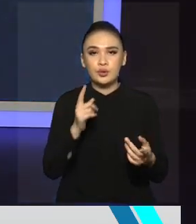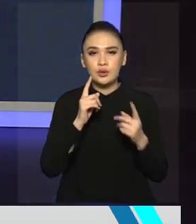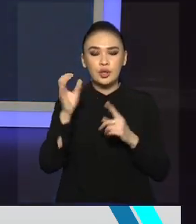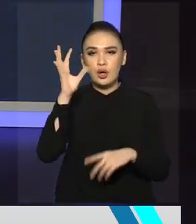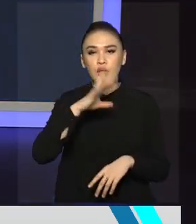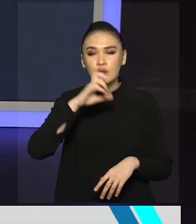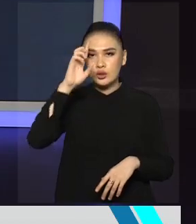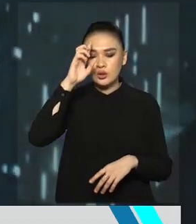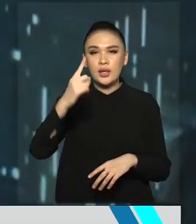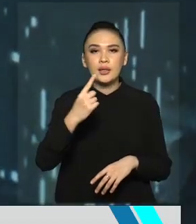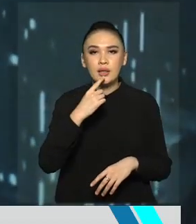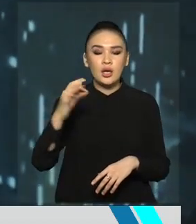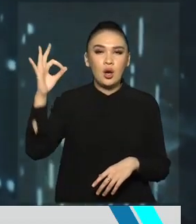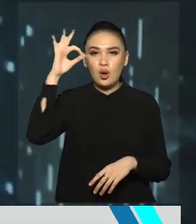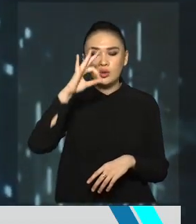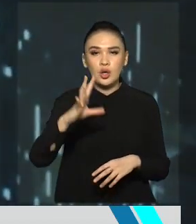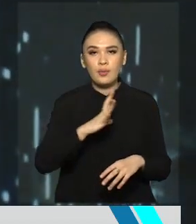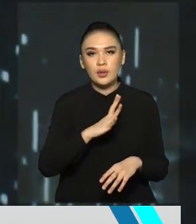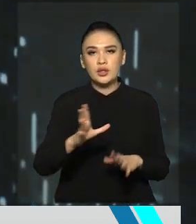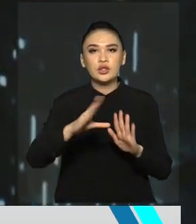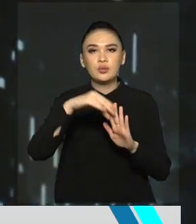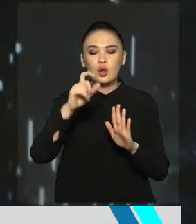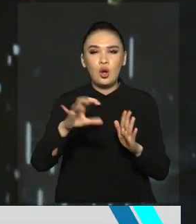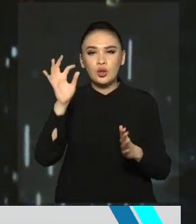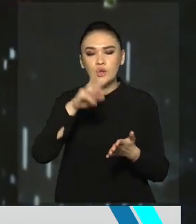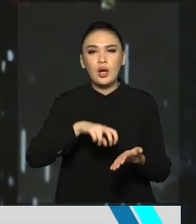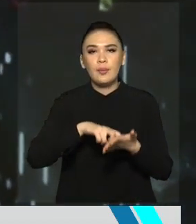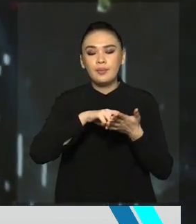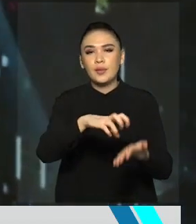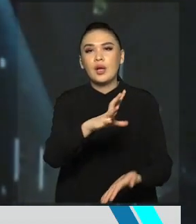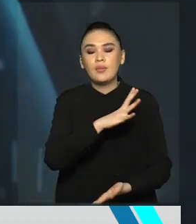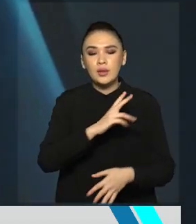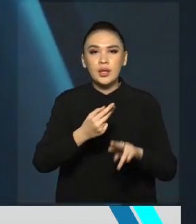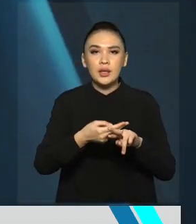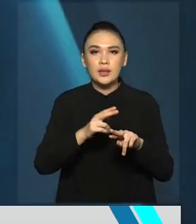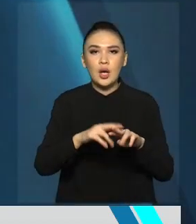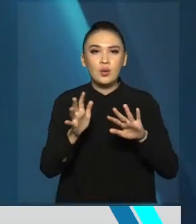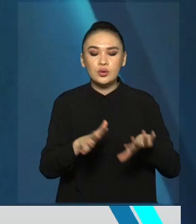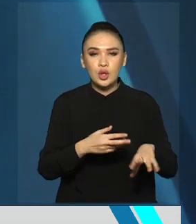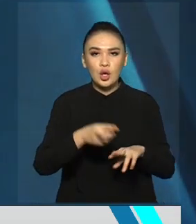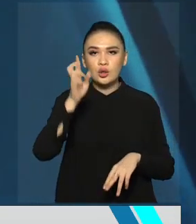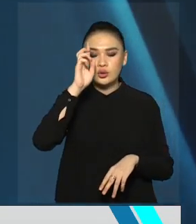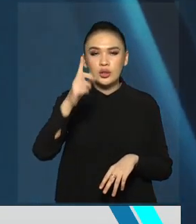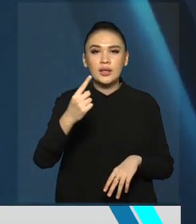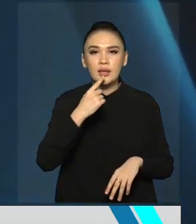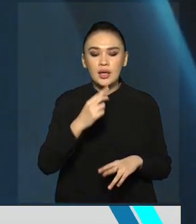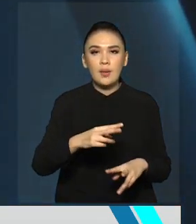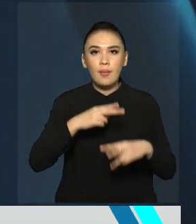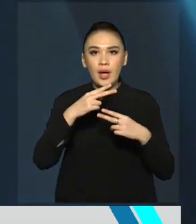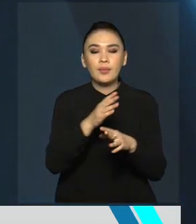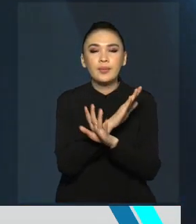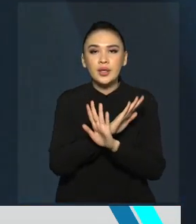мемлекеттік тілге қатысты депутаттық сауал жолданды. Мемлекеттік қызметке өту сынағында мемлекеттік тілге мән берілмейді